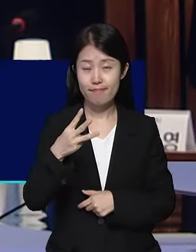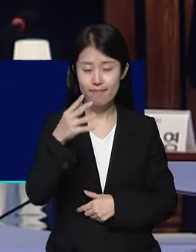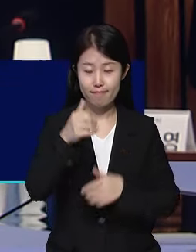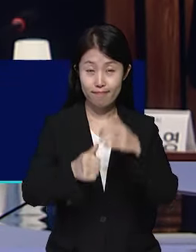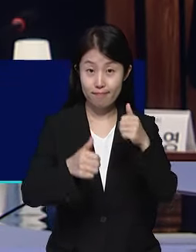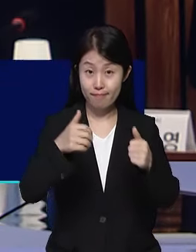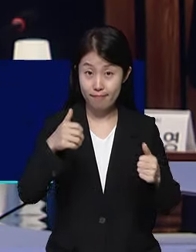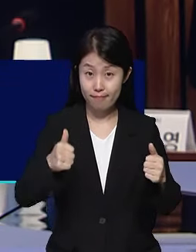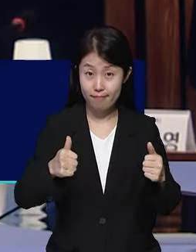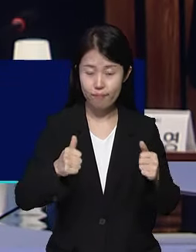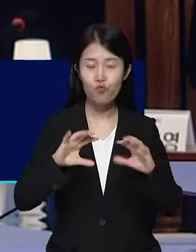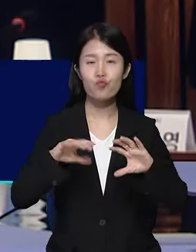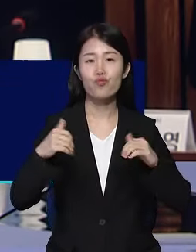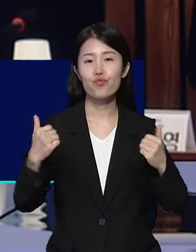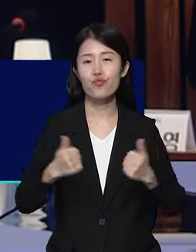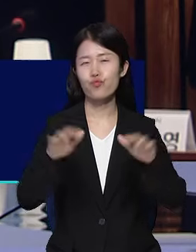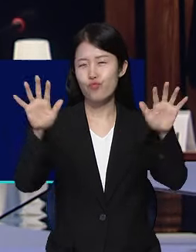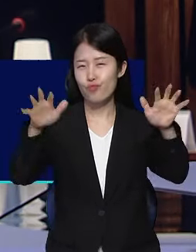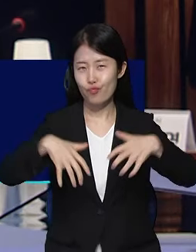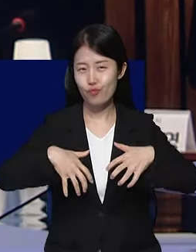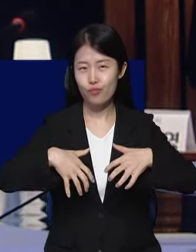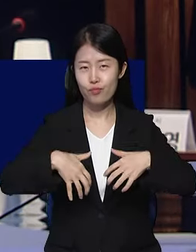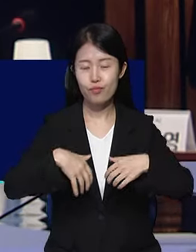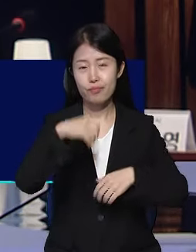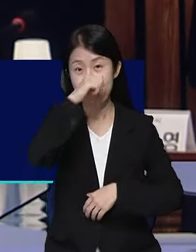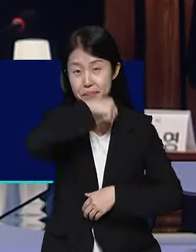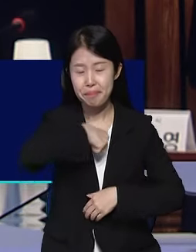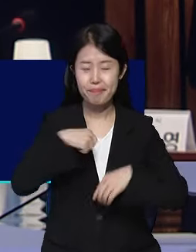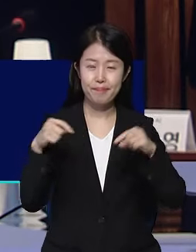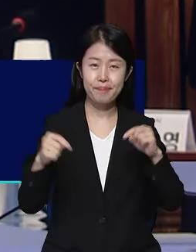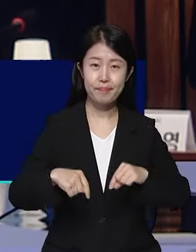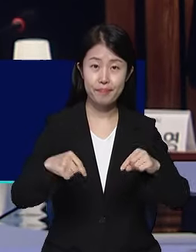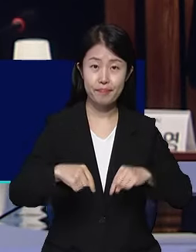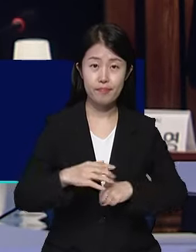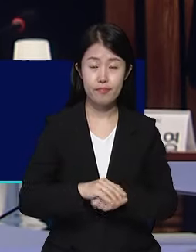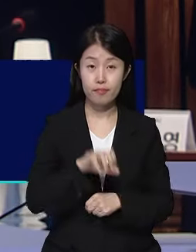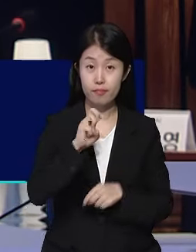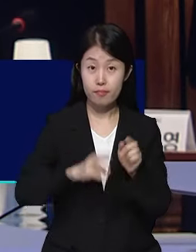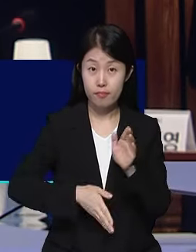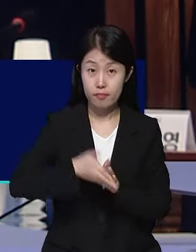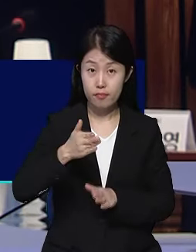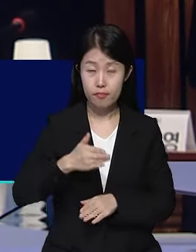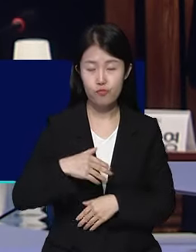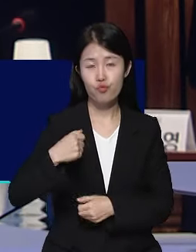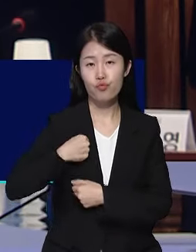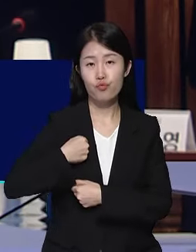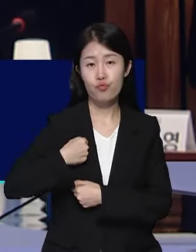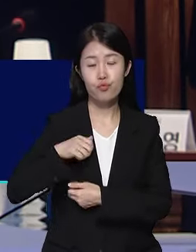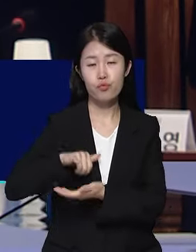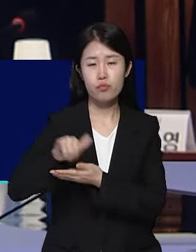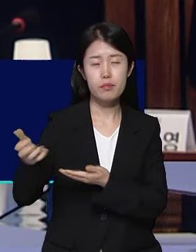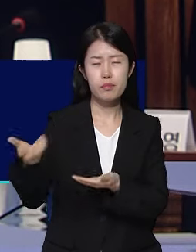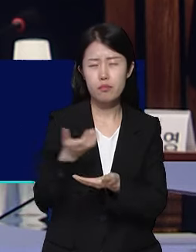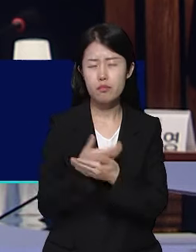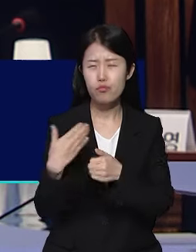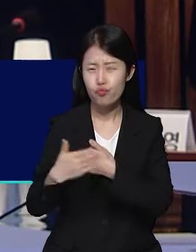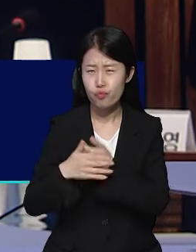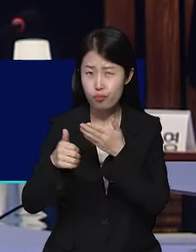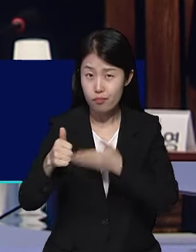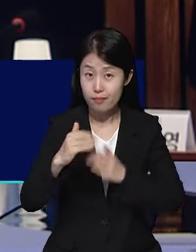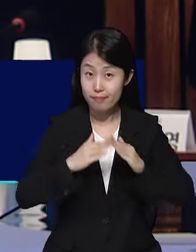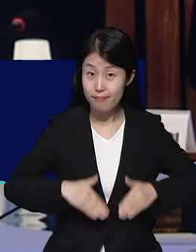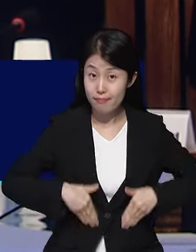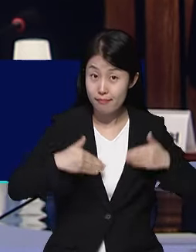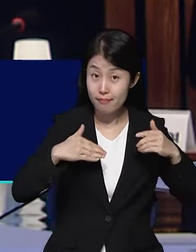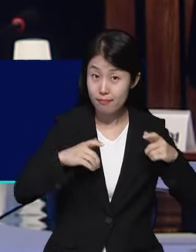국회에서 예산정책협의회를 열었습니다. 광주광역시는 군공항 이전 협조를 강조했고 전남에서는 대폭